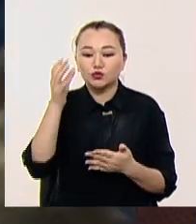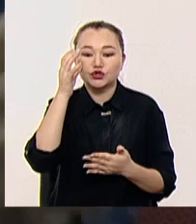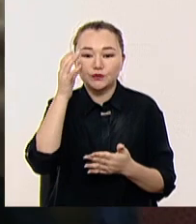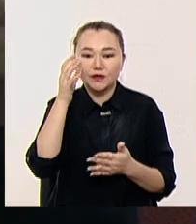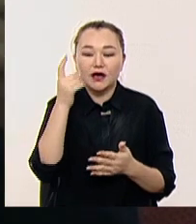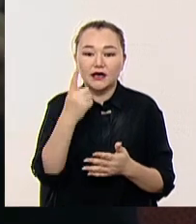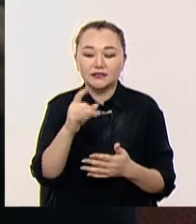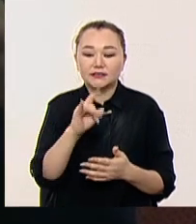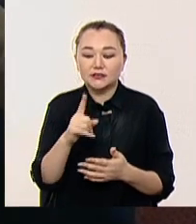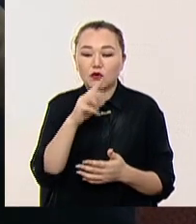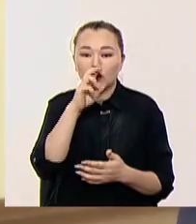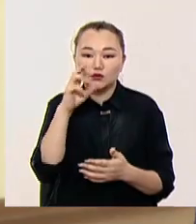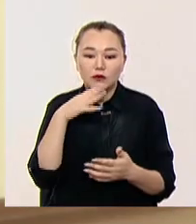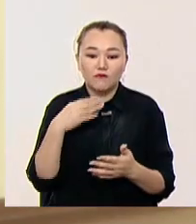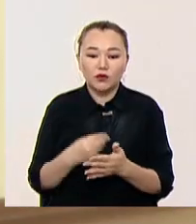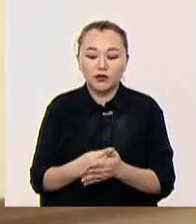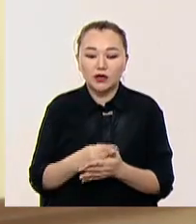заведения. Один из них государственный.